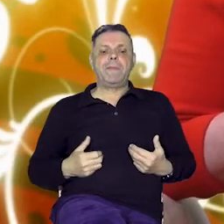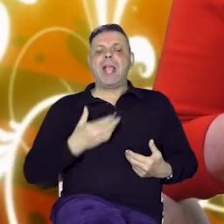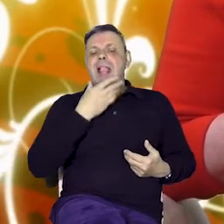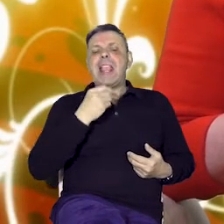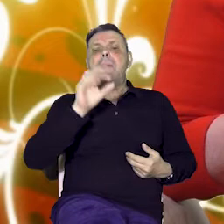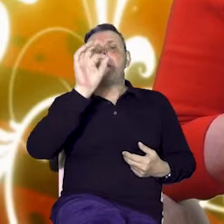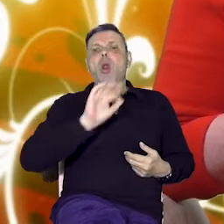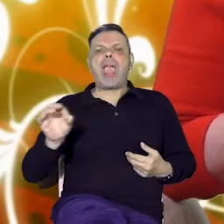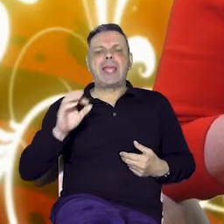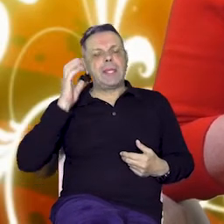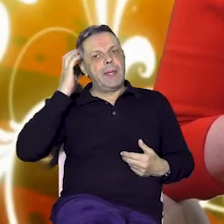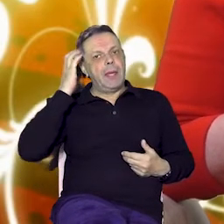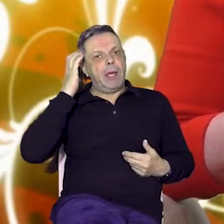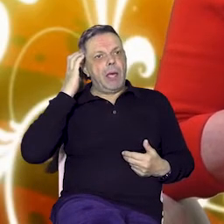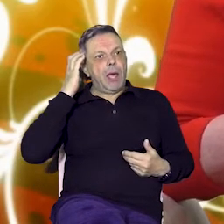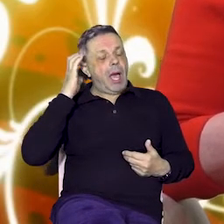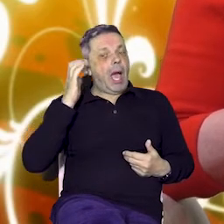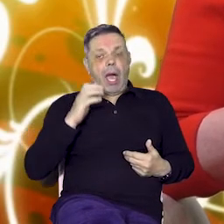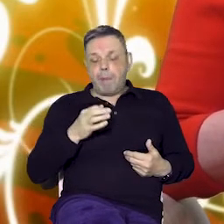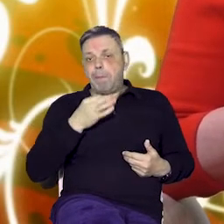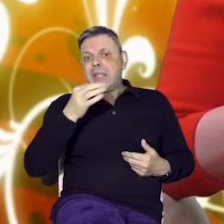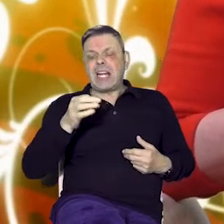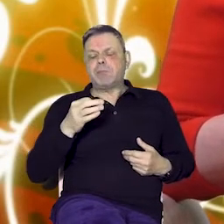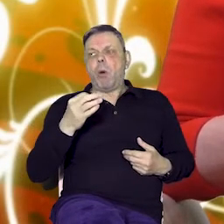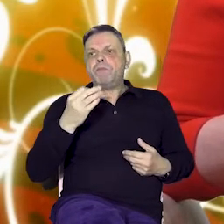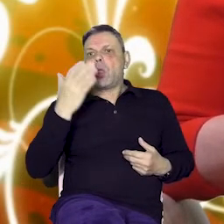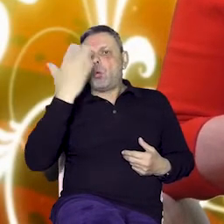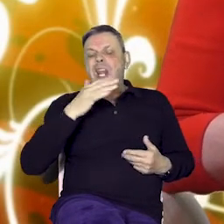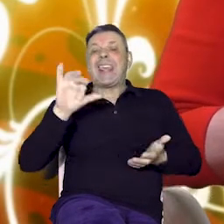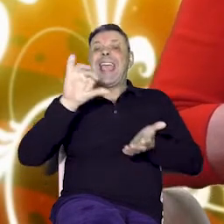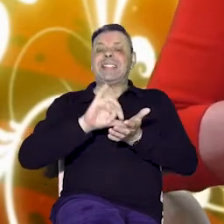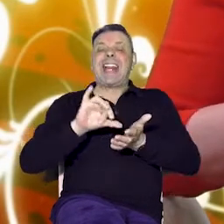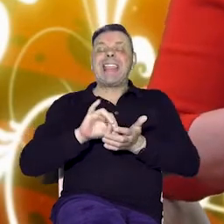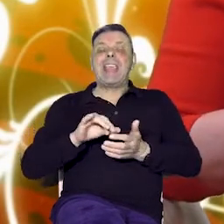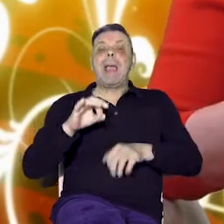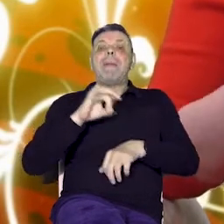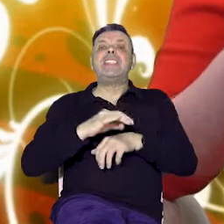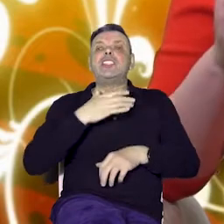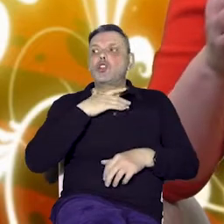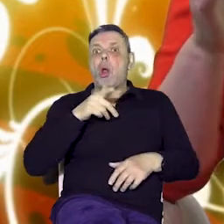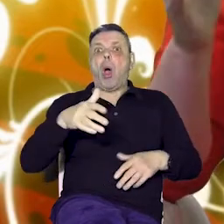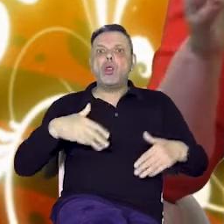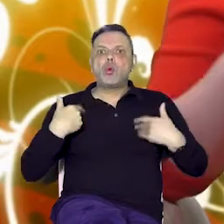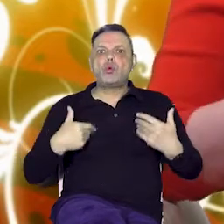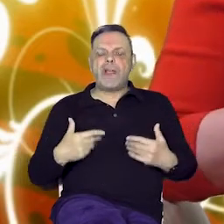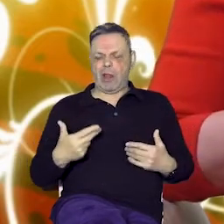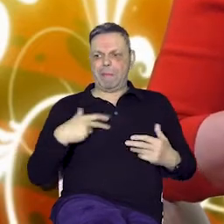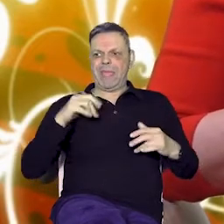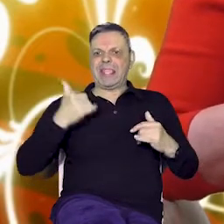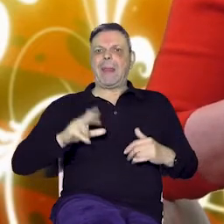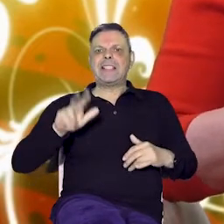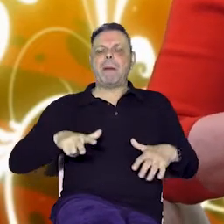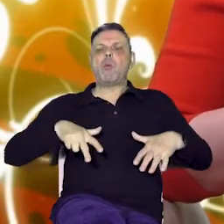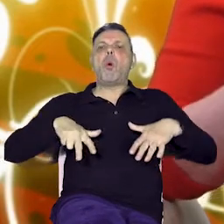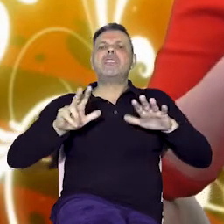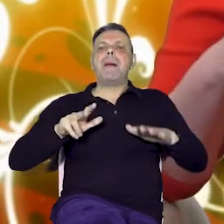projekt, angažirali smo učenike srednjih medicinskih škola. Odlično. Gledajte, oni su oduševljeni. Mi danas imamo u